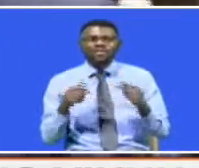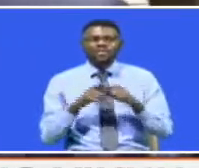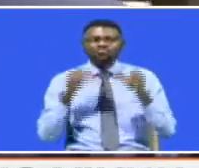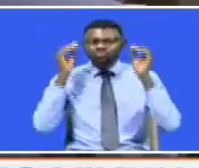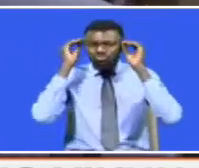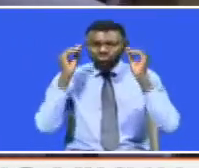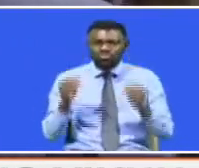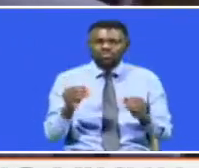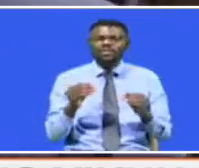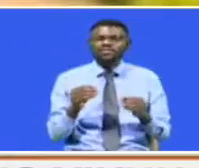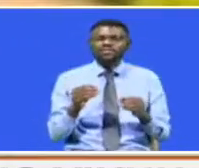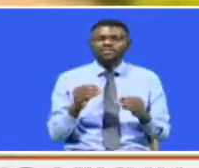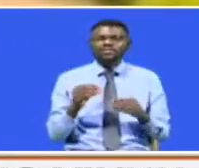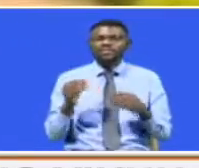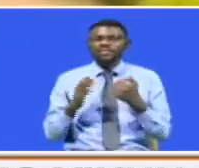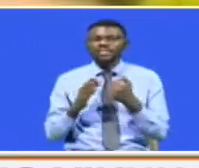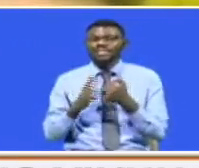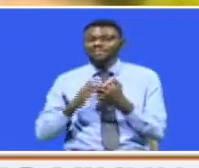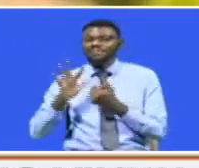wanafunzi